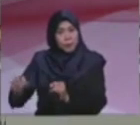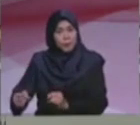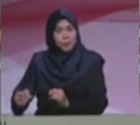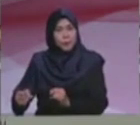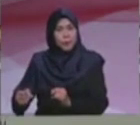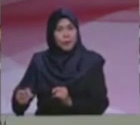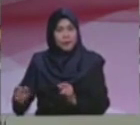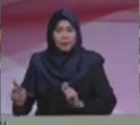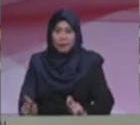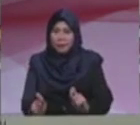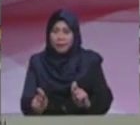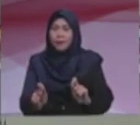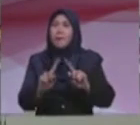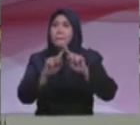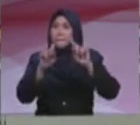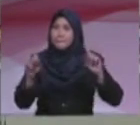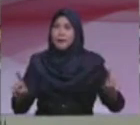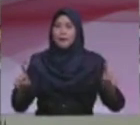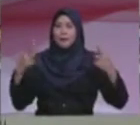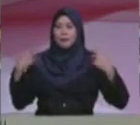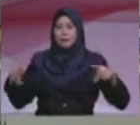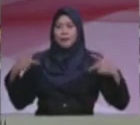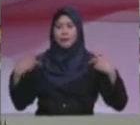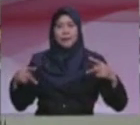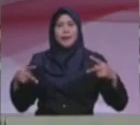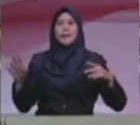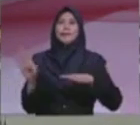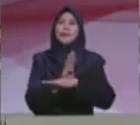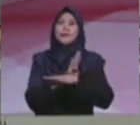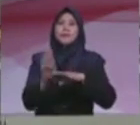akan diambil tindakan, tetapi premis-premis perniagaan